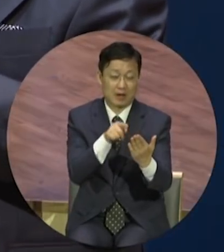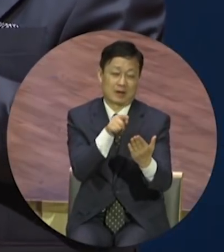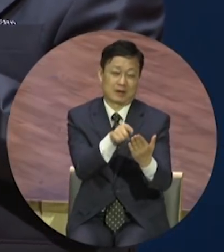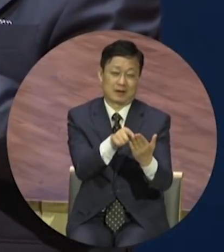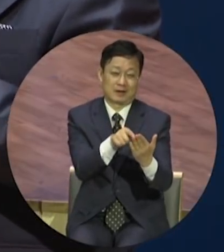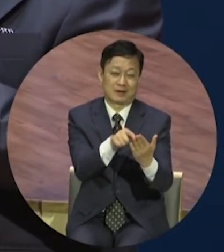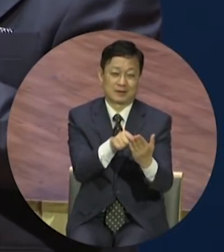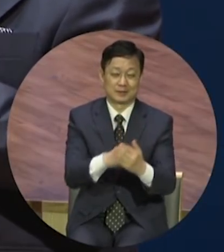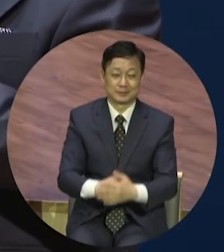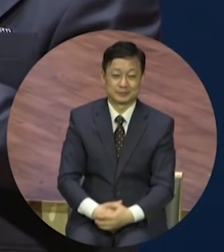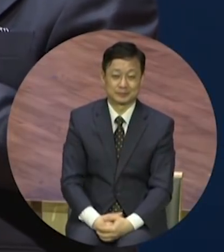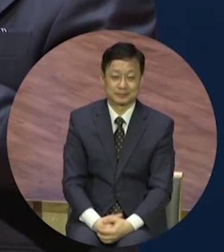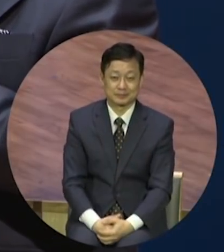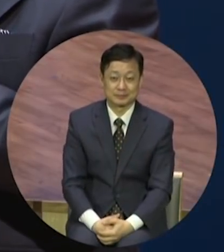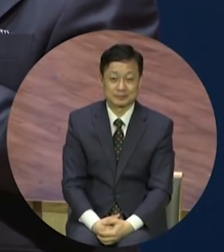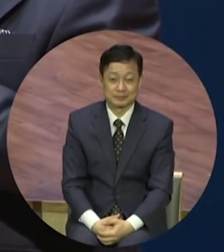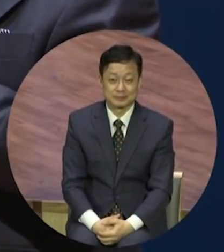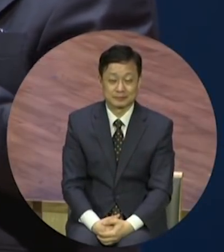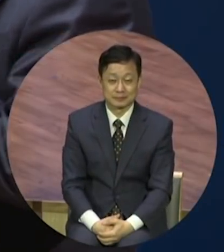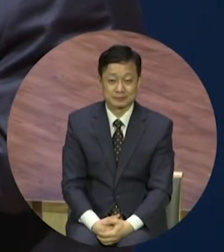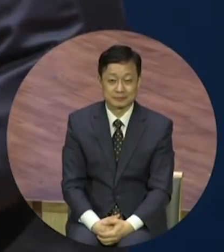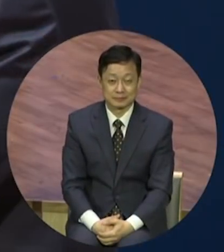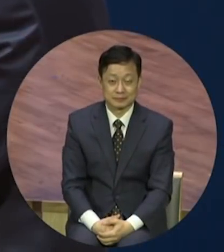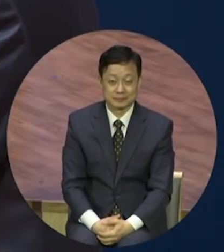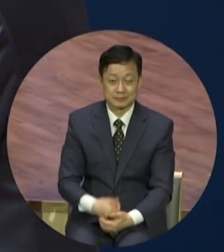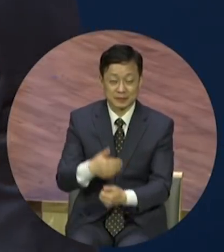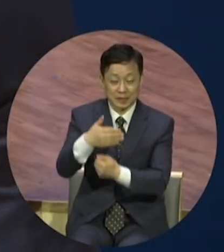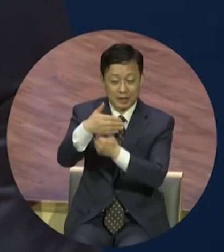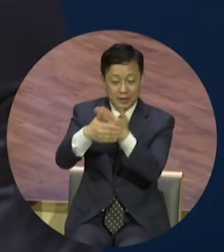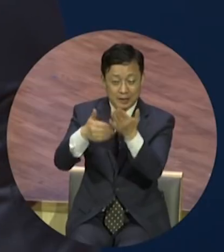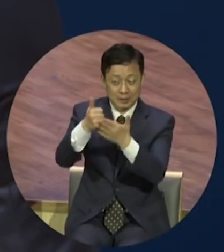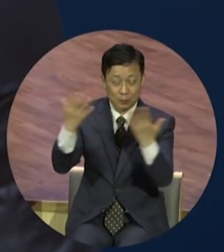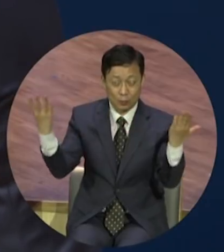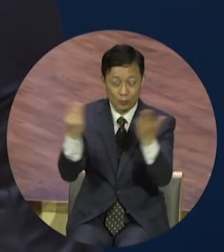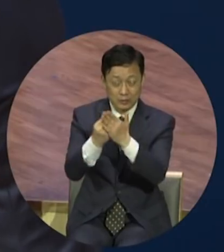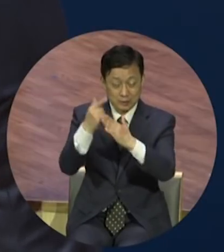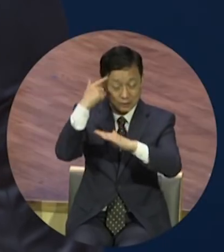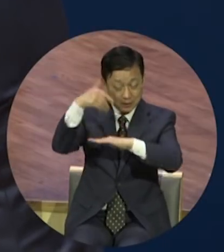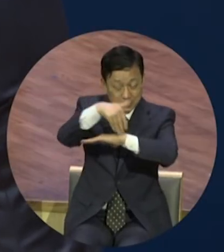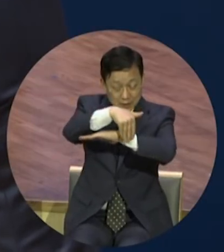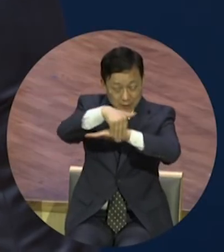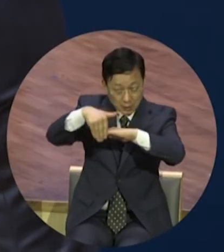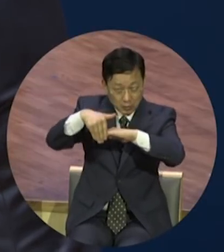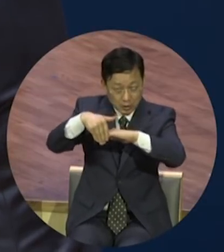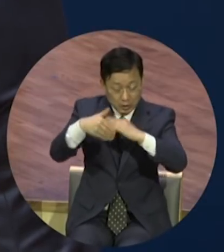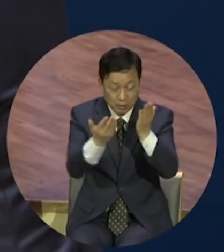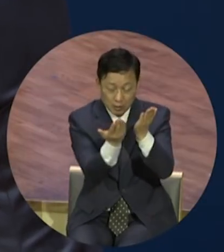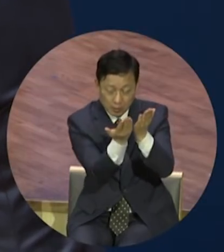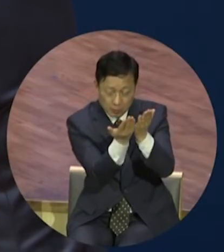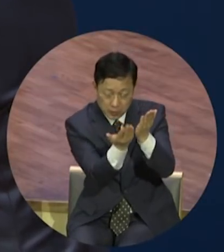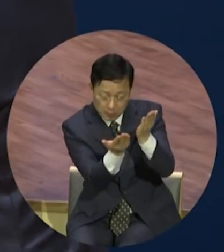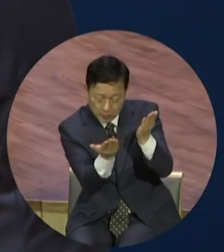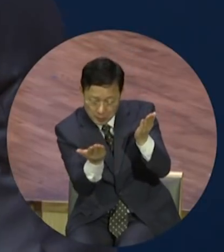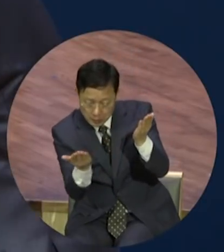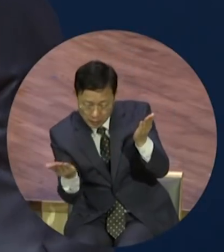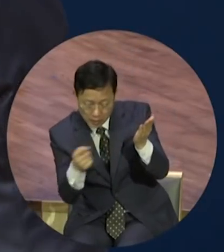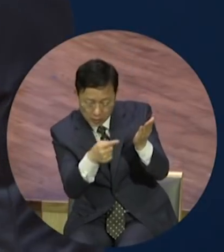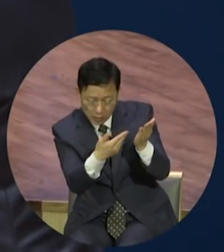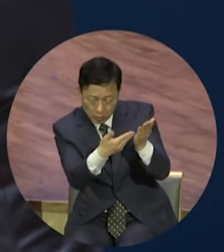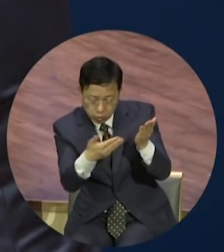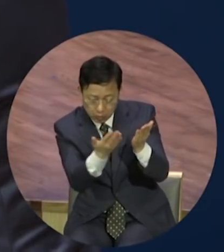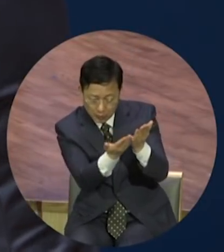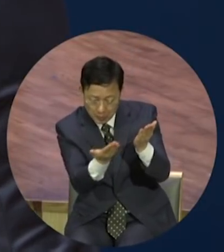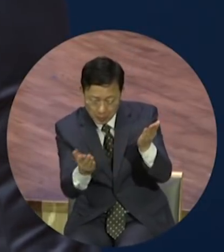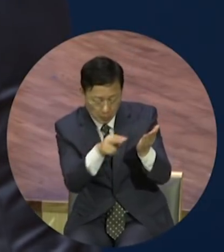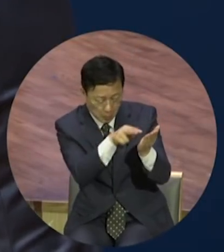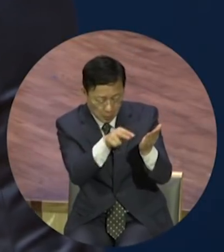반드시 하나님의 절대 계획인 흐름이 나와. If you can see this, then you'll absolutely see the stream of God's